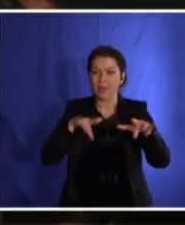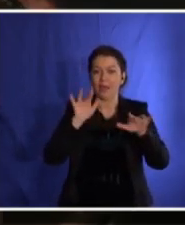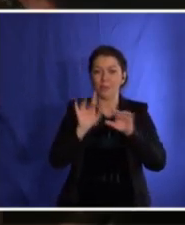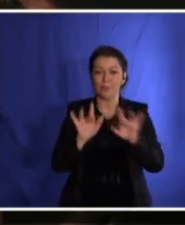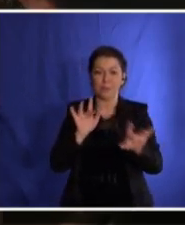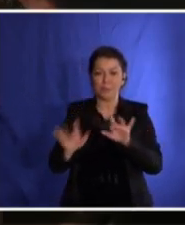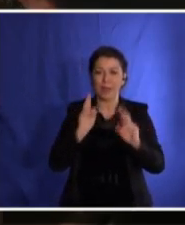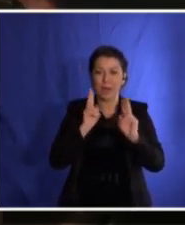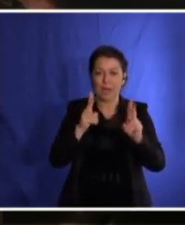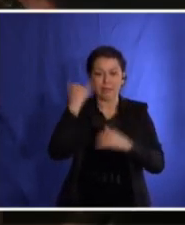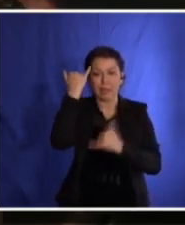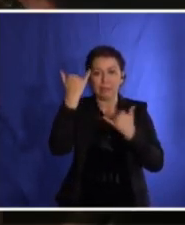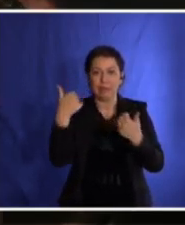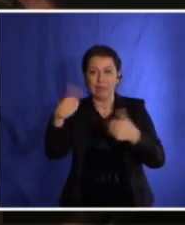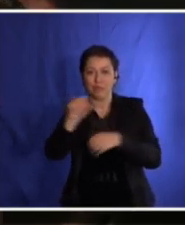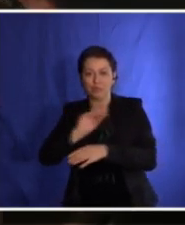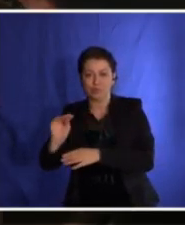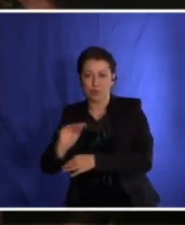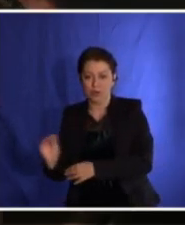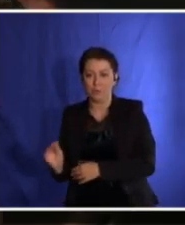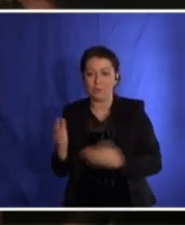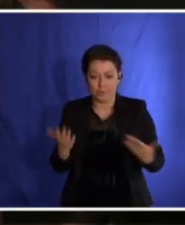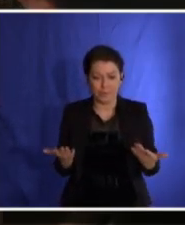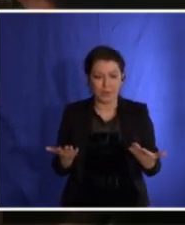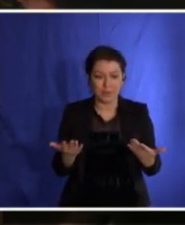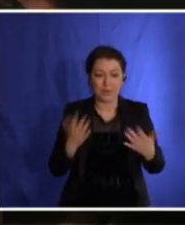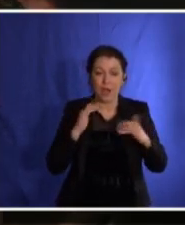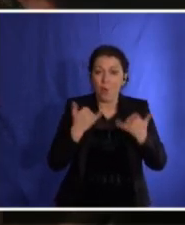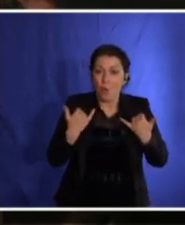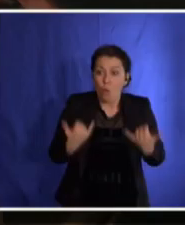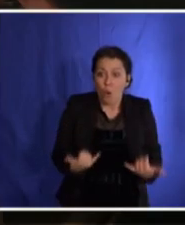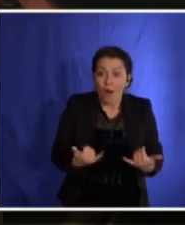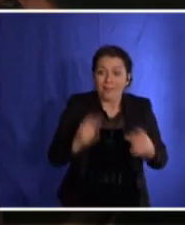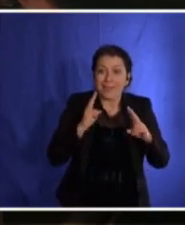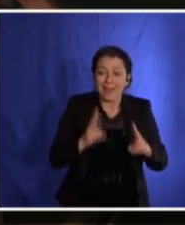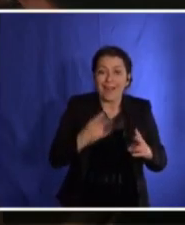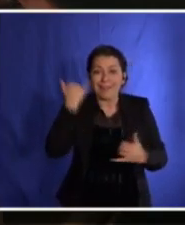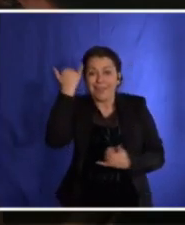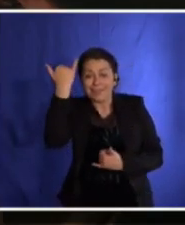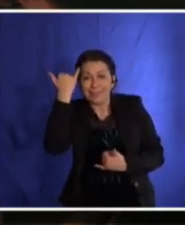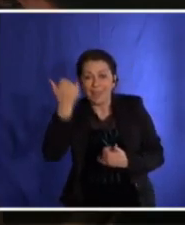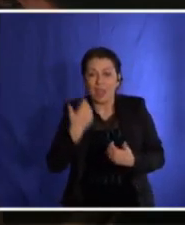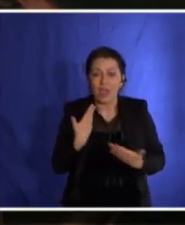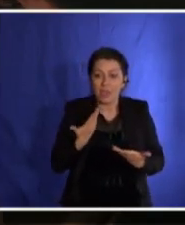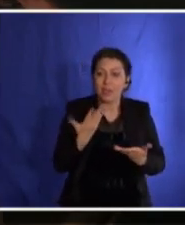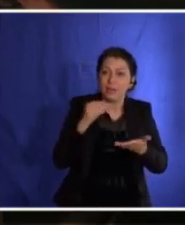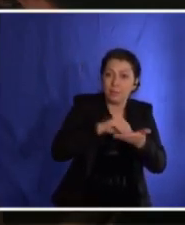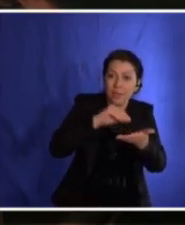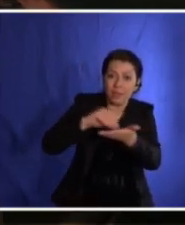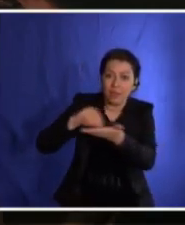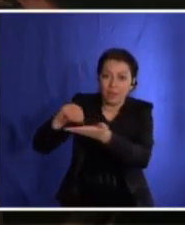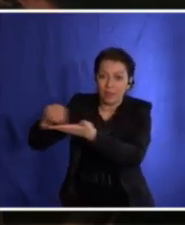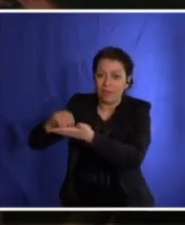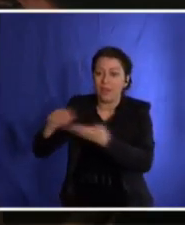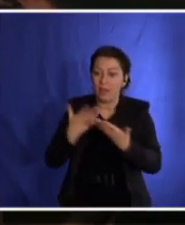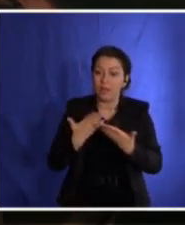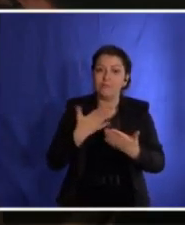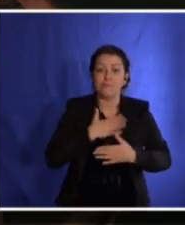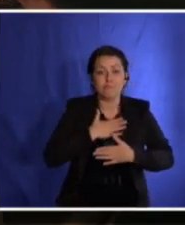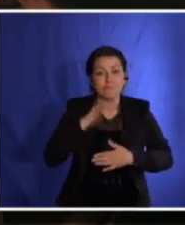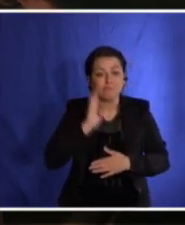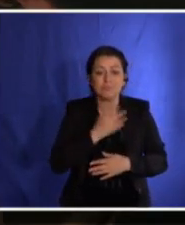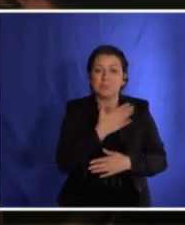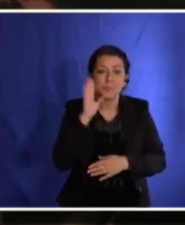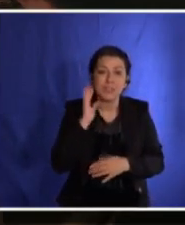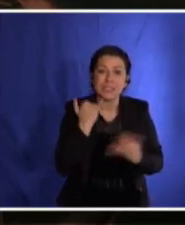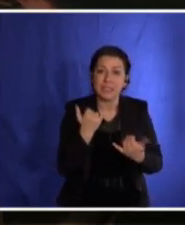wo man heute schon die Herausforderungen, die Themen deponieren kann. Meine große Bitte an euch ist es, nutzt diese Möglichkeit. Wir brauchen